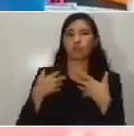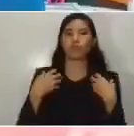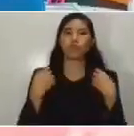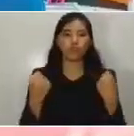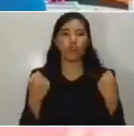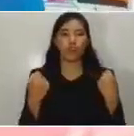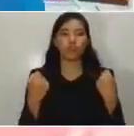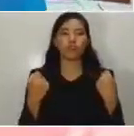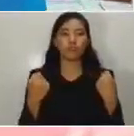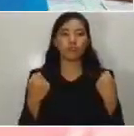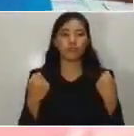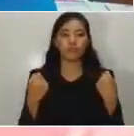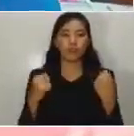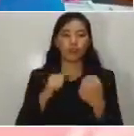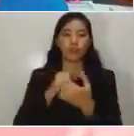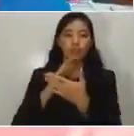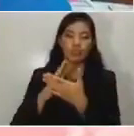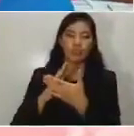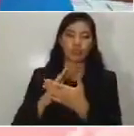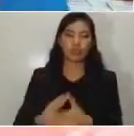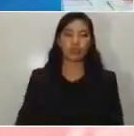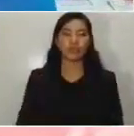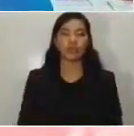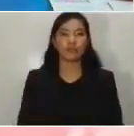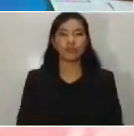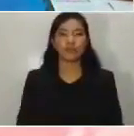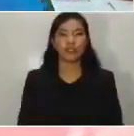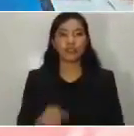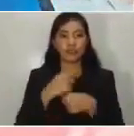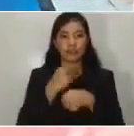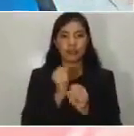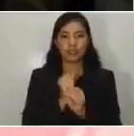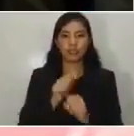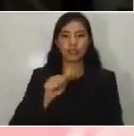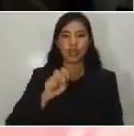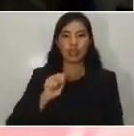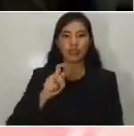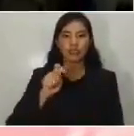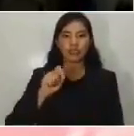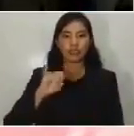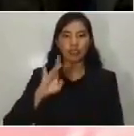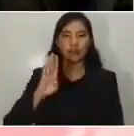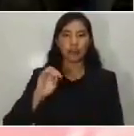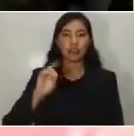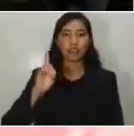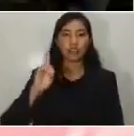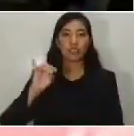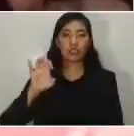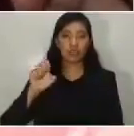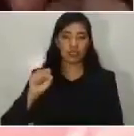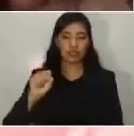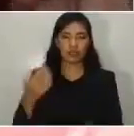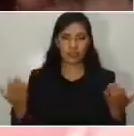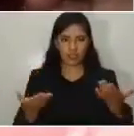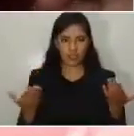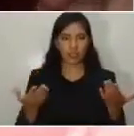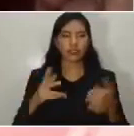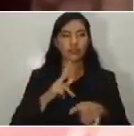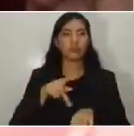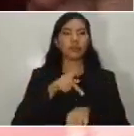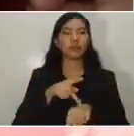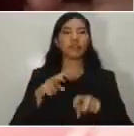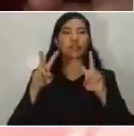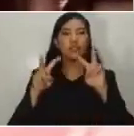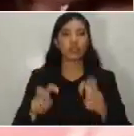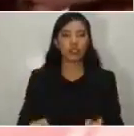few months. Siguro baka towards the end of the year, meron tayong mga datos na dyan para po kung sakaling kailangan